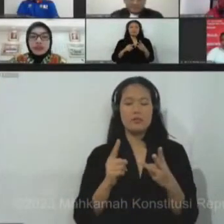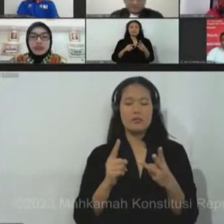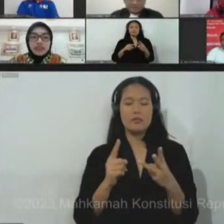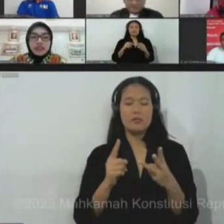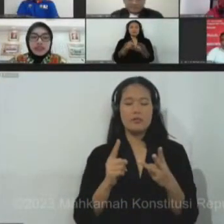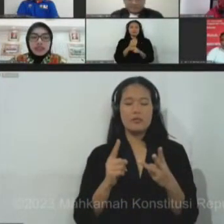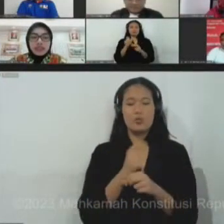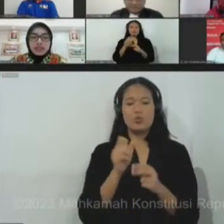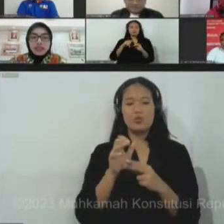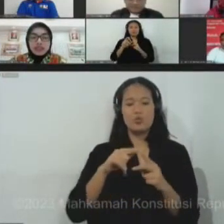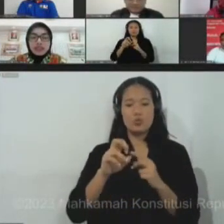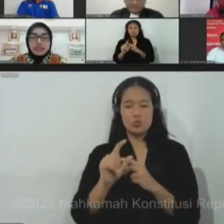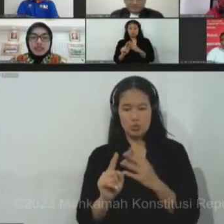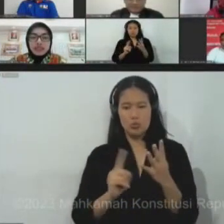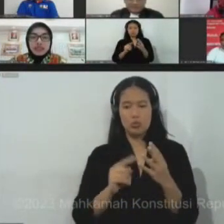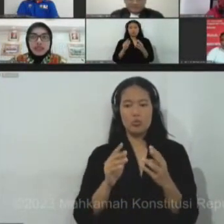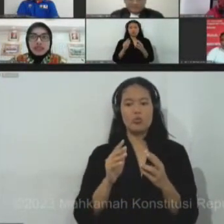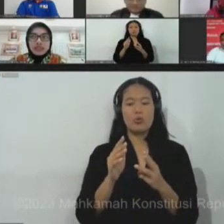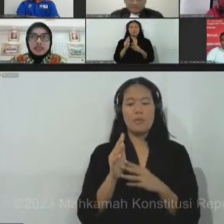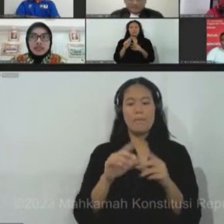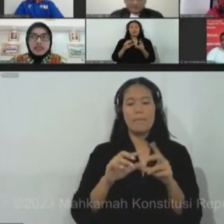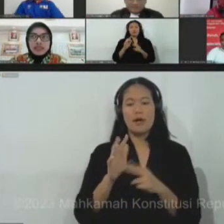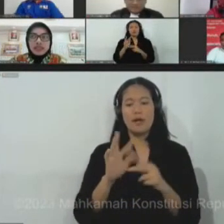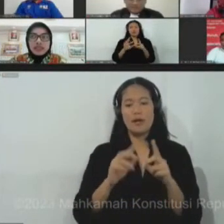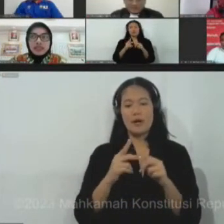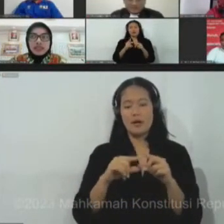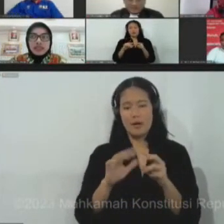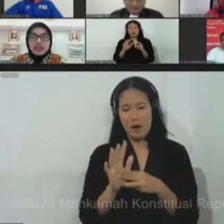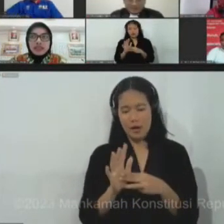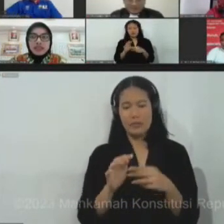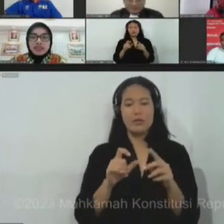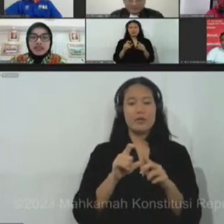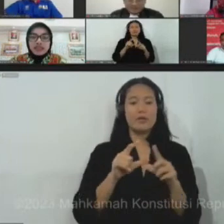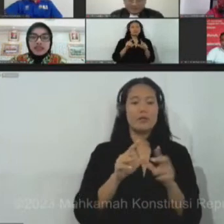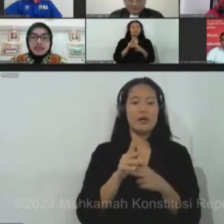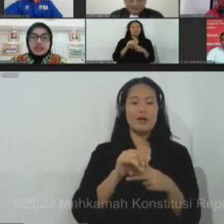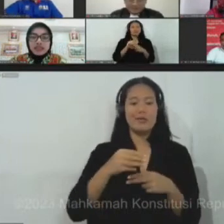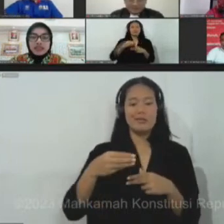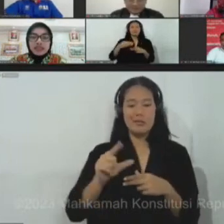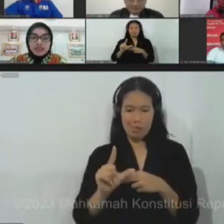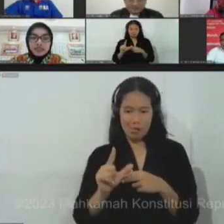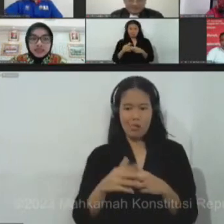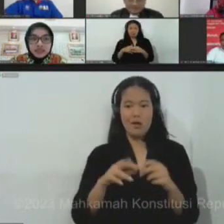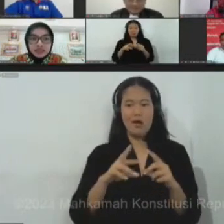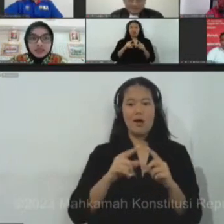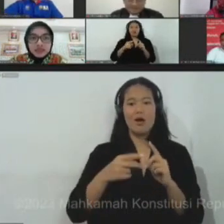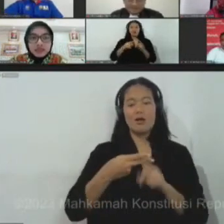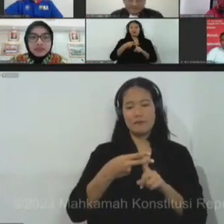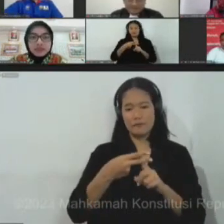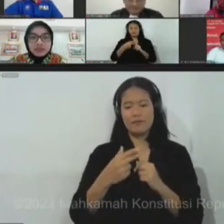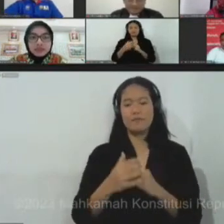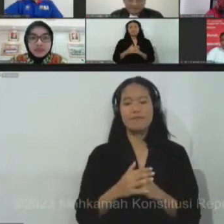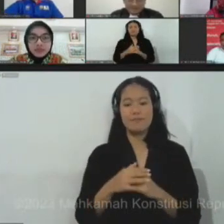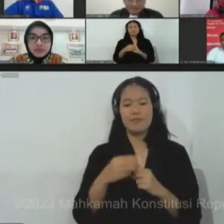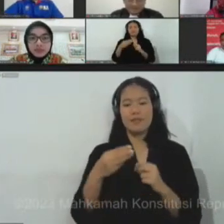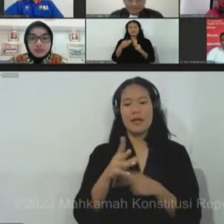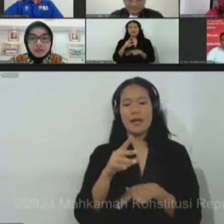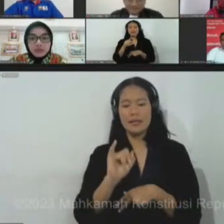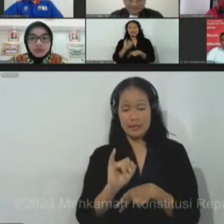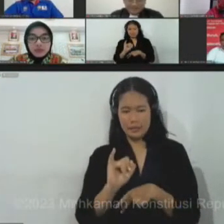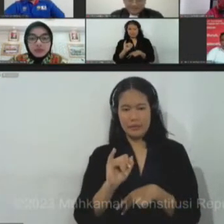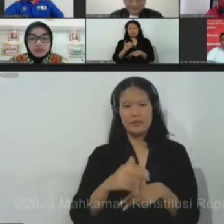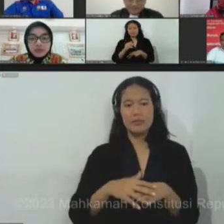Sitompul Danil yusmik Arif Hidayat nurbaningsi suhartoyo dan wahidudin